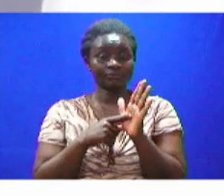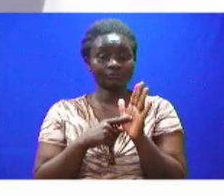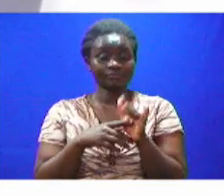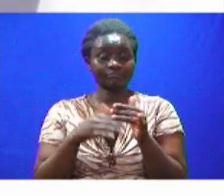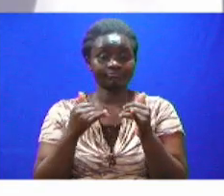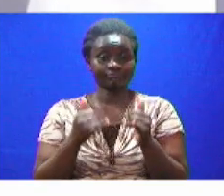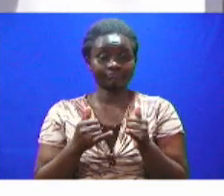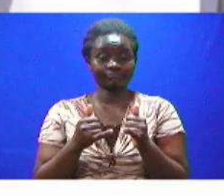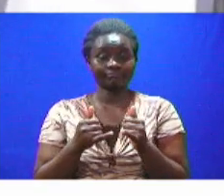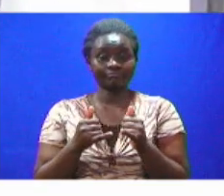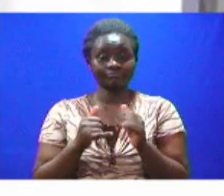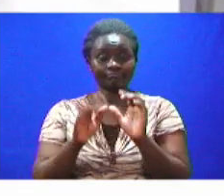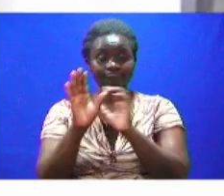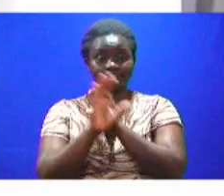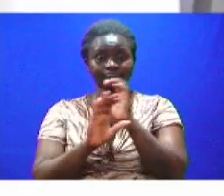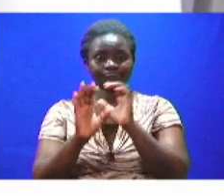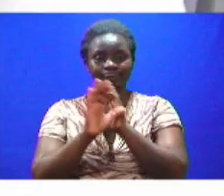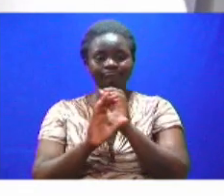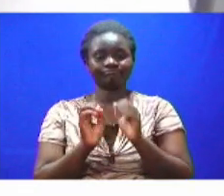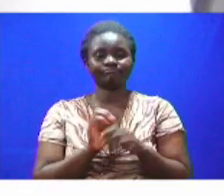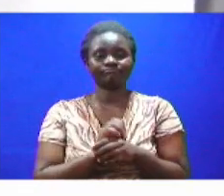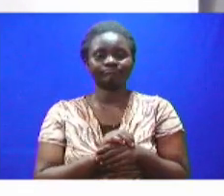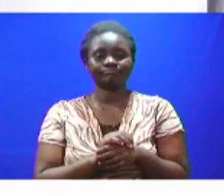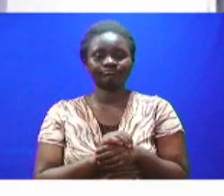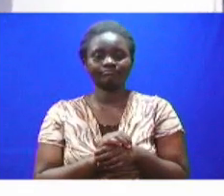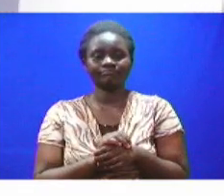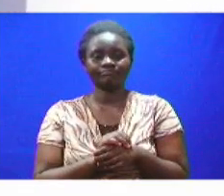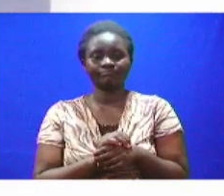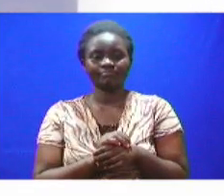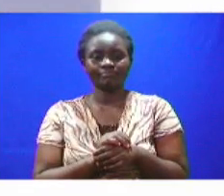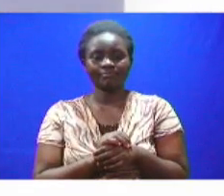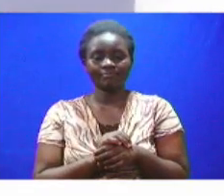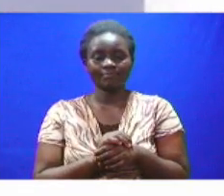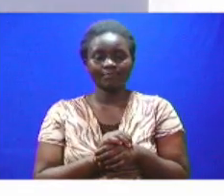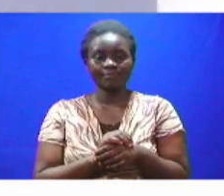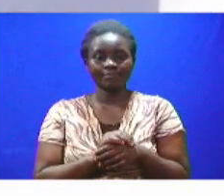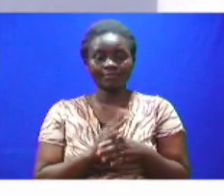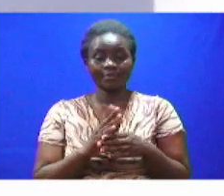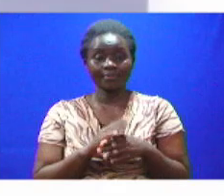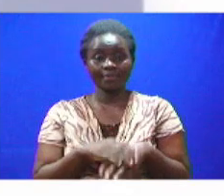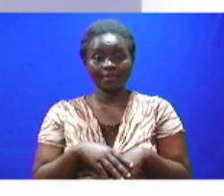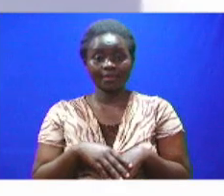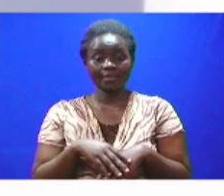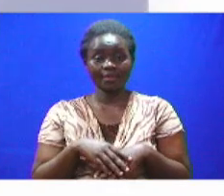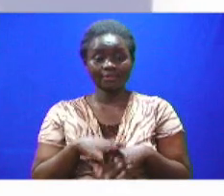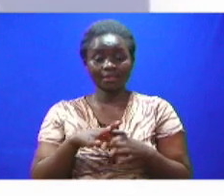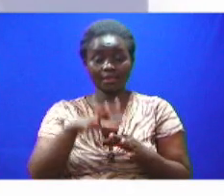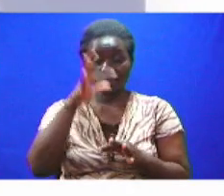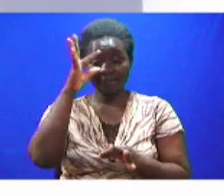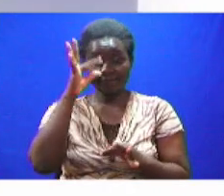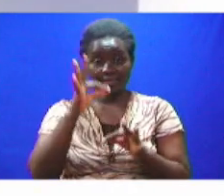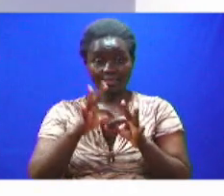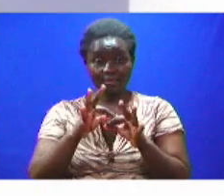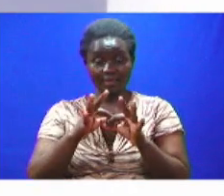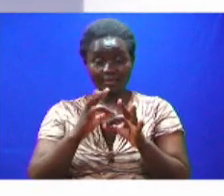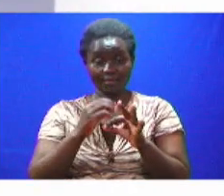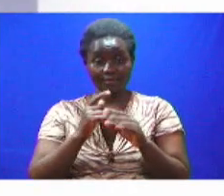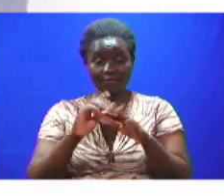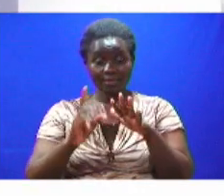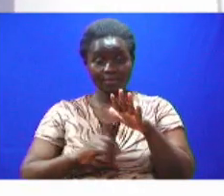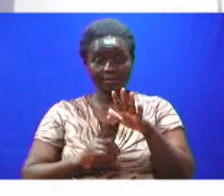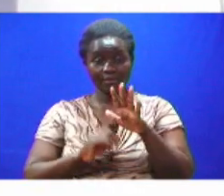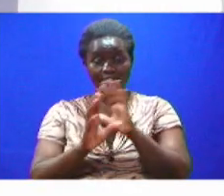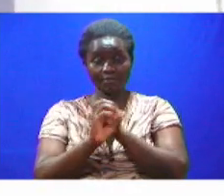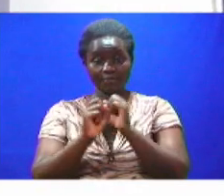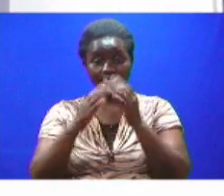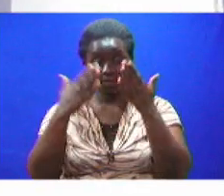hii inaendelea kujadili hoja ya kutokuwa na imani kwa naibu wa rais. Hatujui